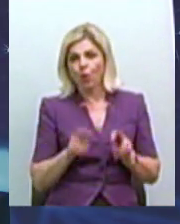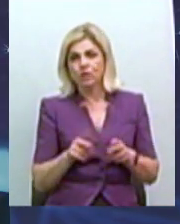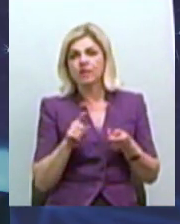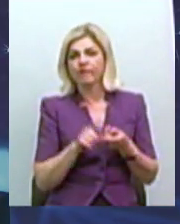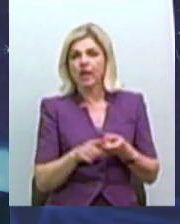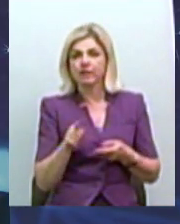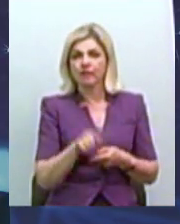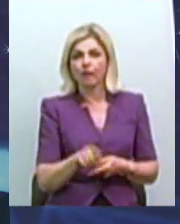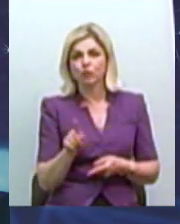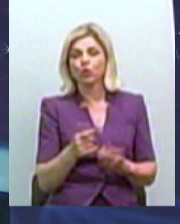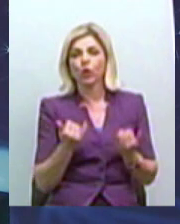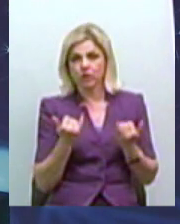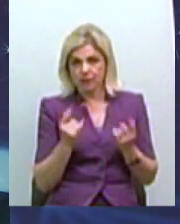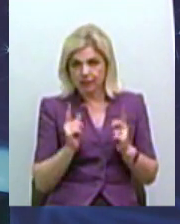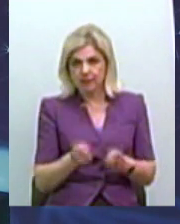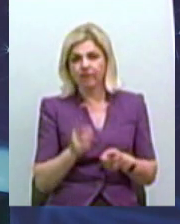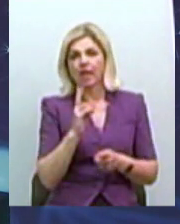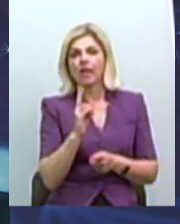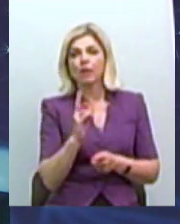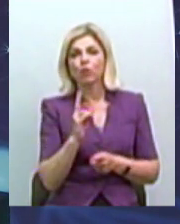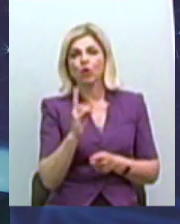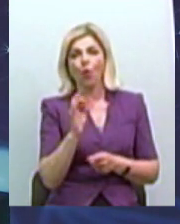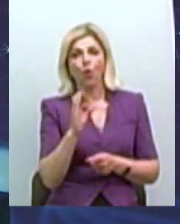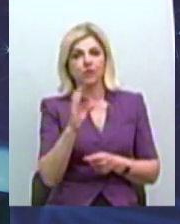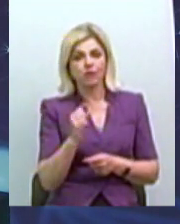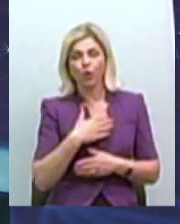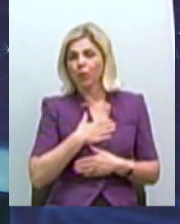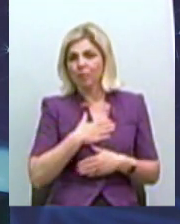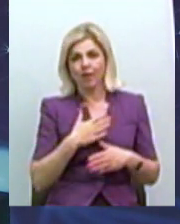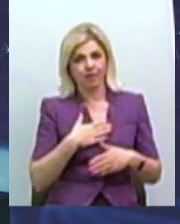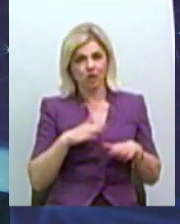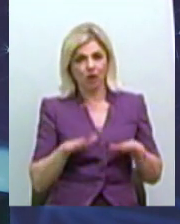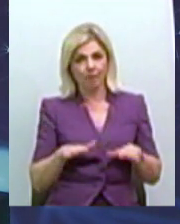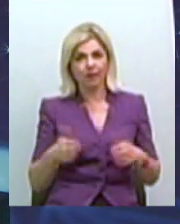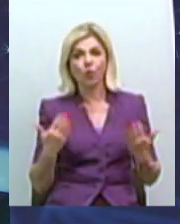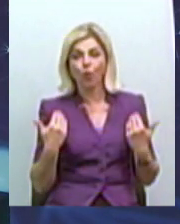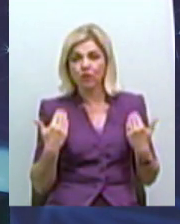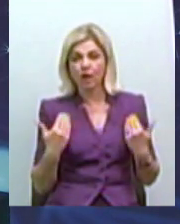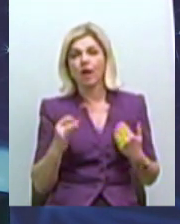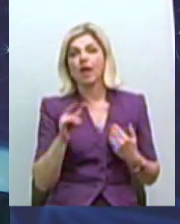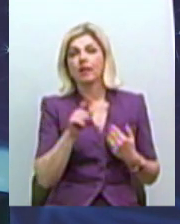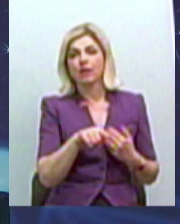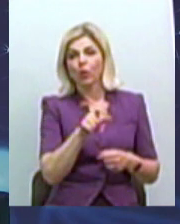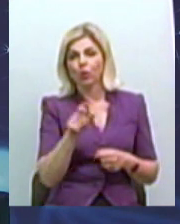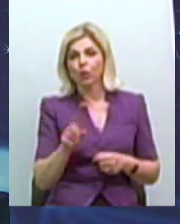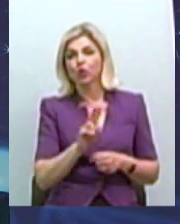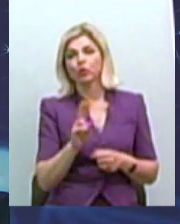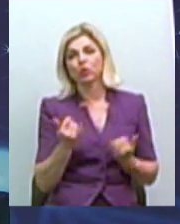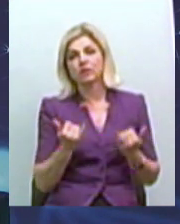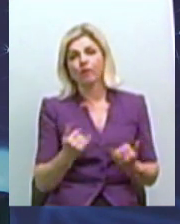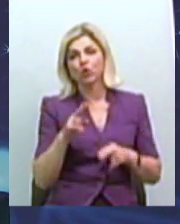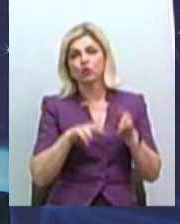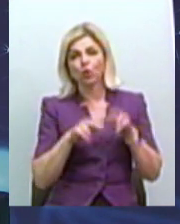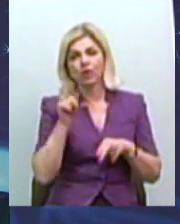что действительно и Кимбурская коса, одно из любимых наших мест отдыха, и те люди, которые сегодня предполагают и строят